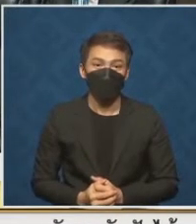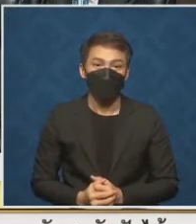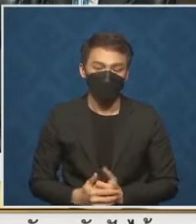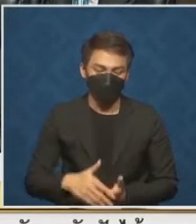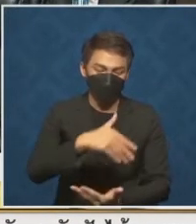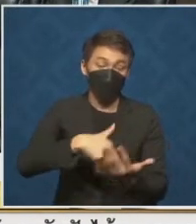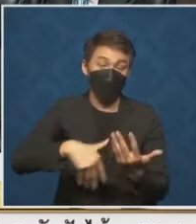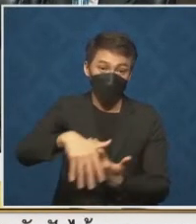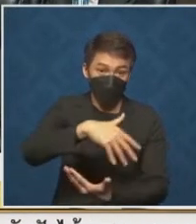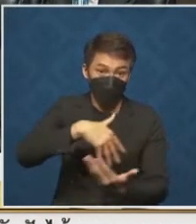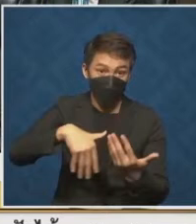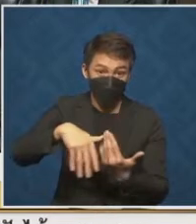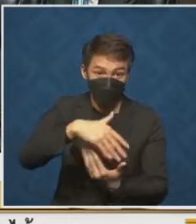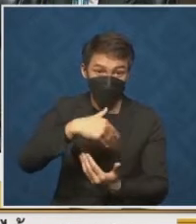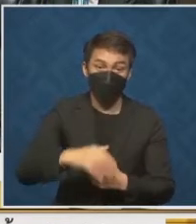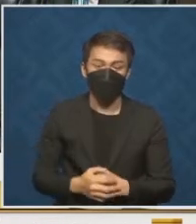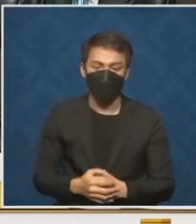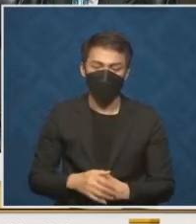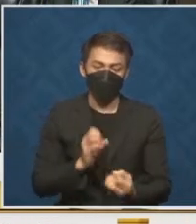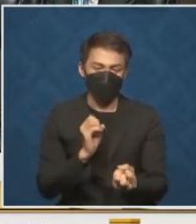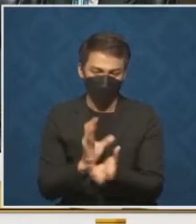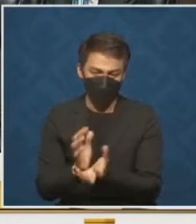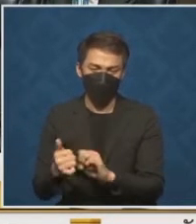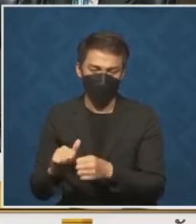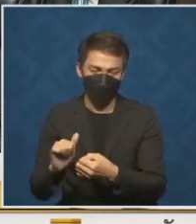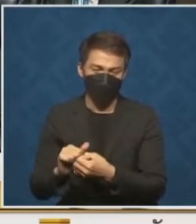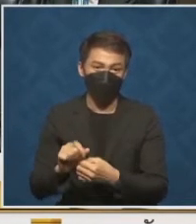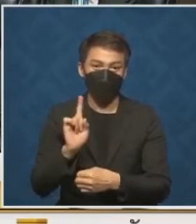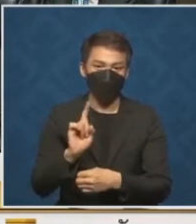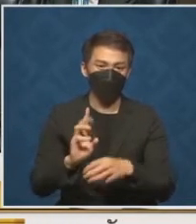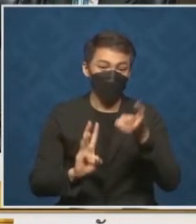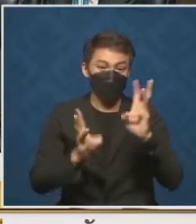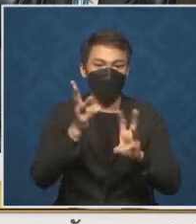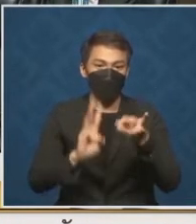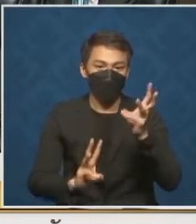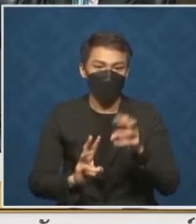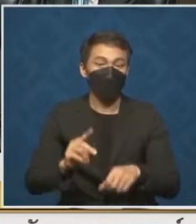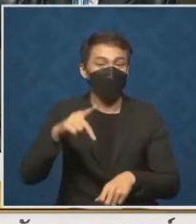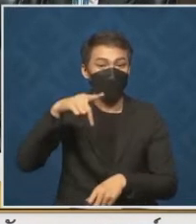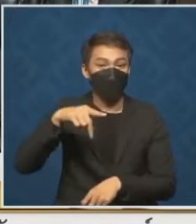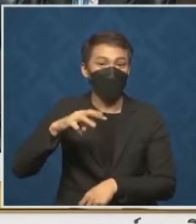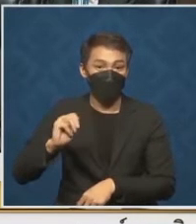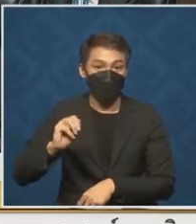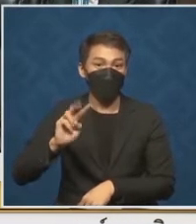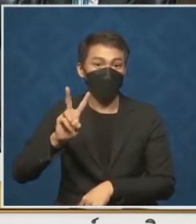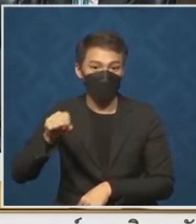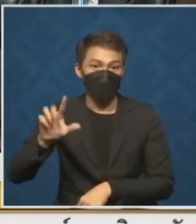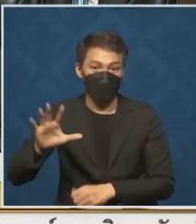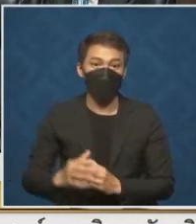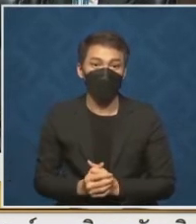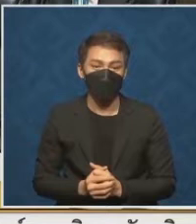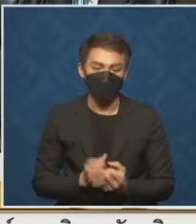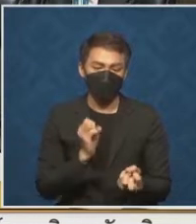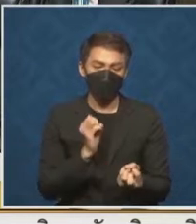PM2.5ซึ่งส่งผลกระทบต่อสุขภาพอนามัยของประชาชนและ